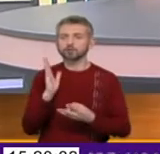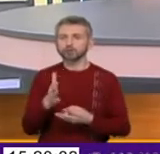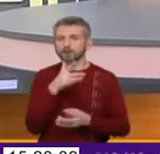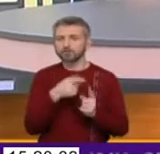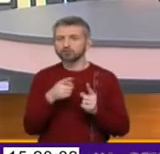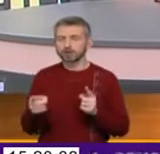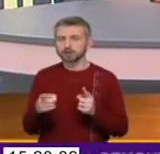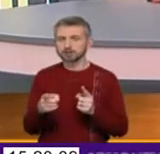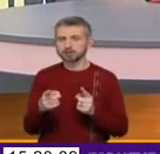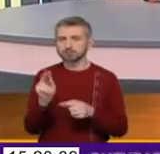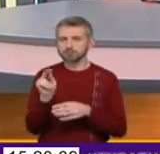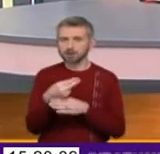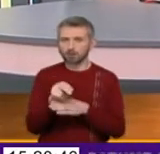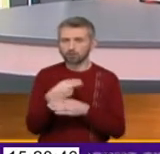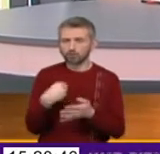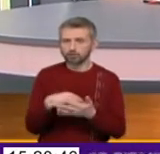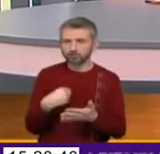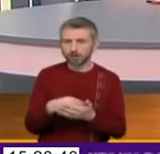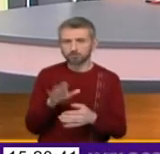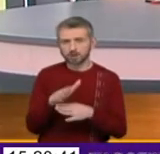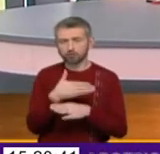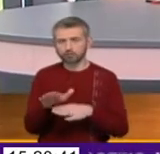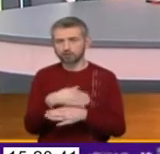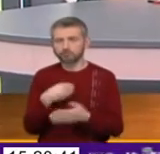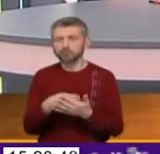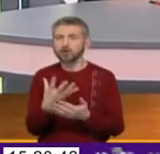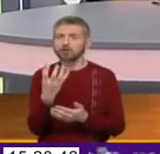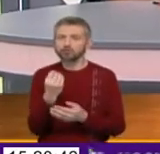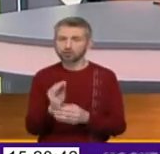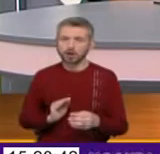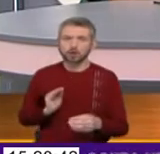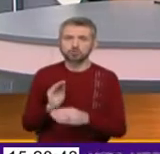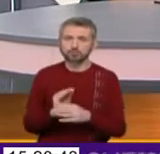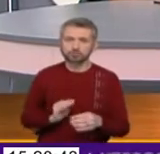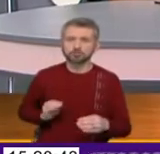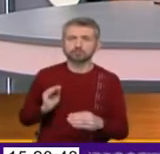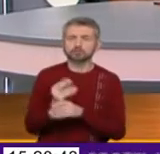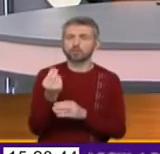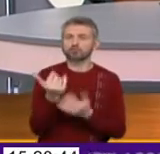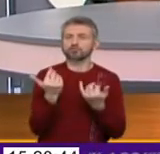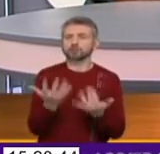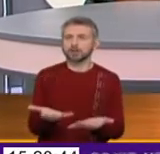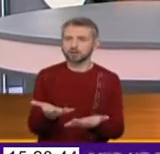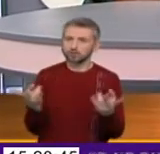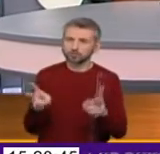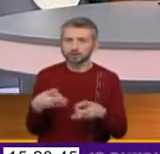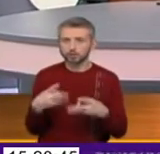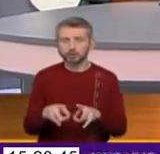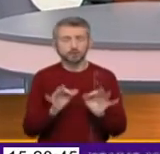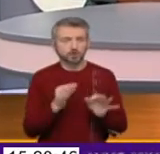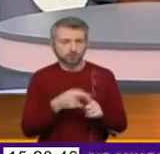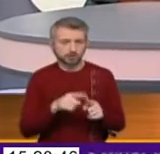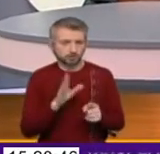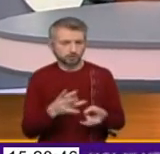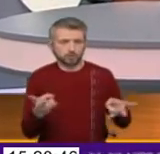час перерахунку бюджету, під час перерозподілу виділяти грошей додатково на цей проєкт? І чи потрібно? Звичайно, це